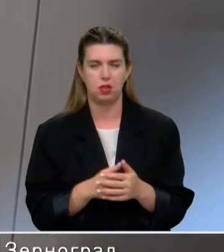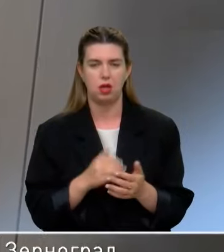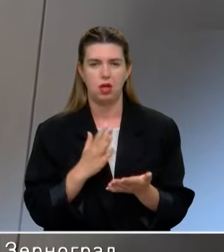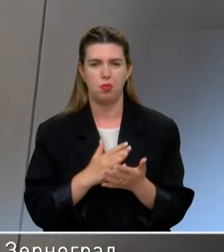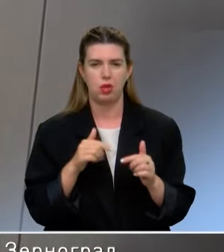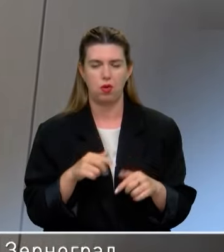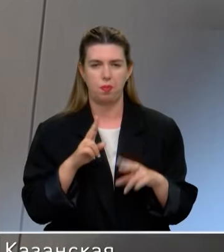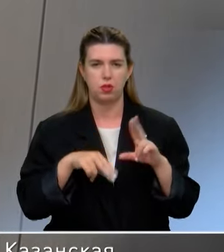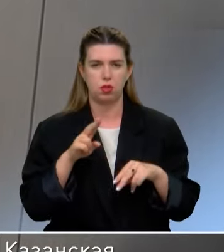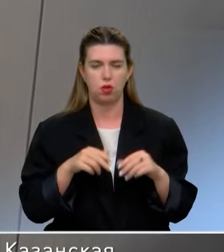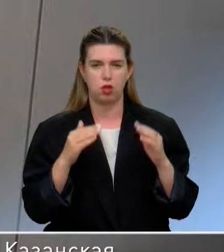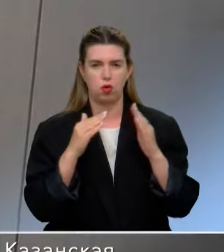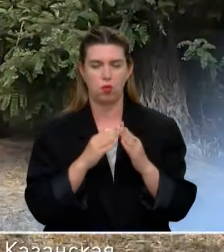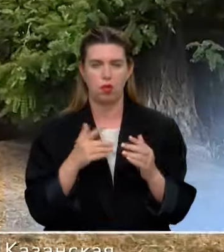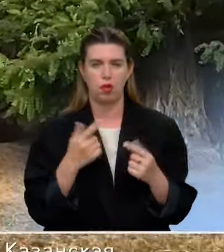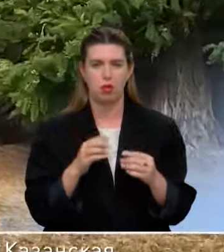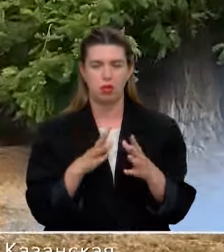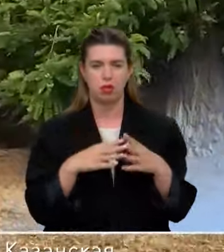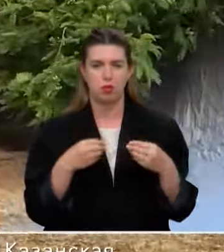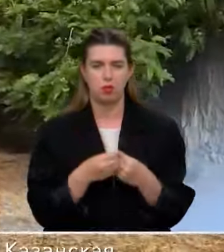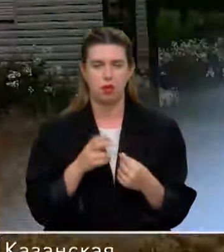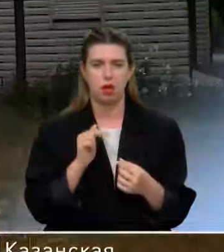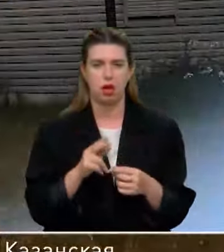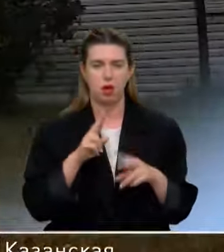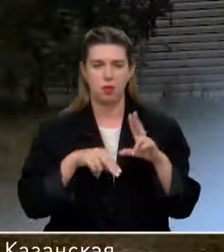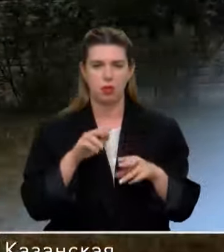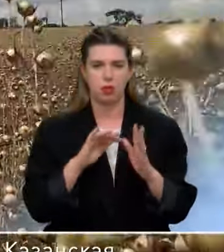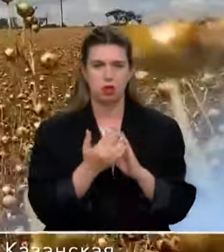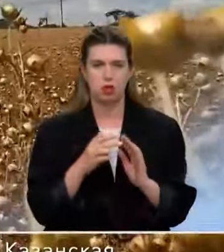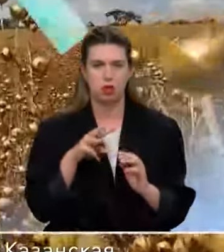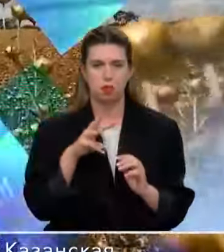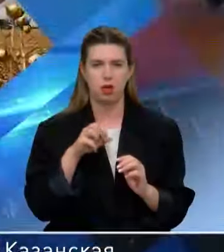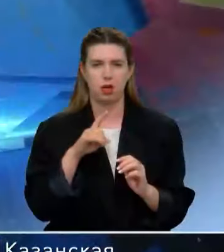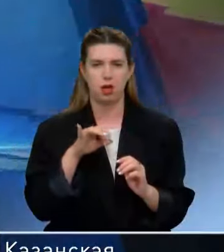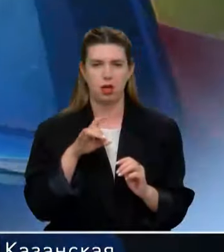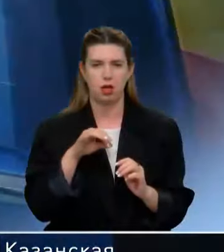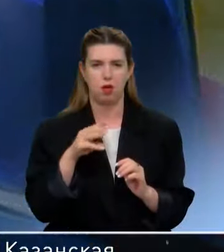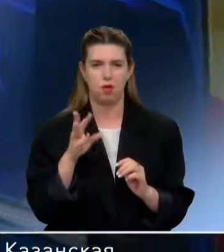полку этот особняк для семьи Как возникло село